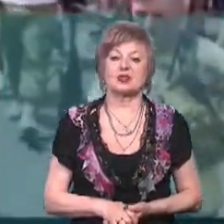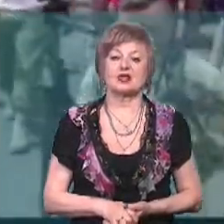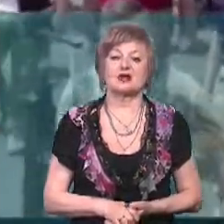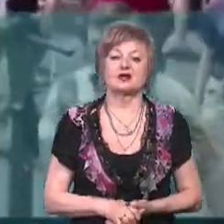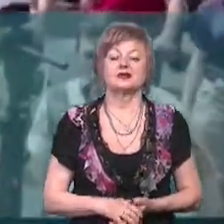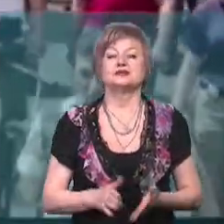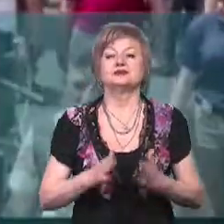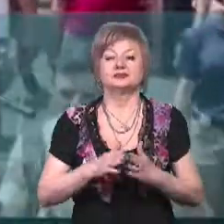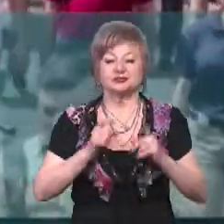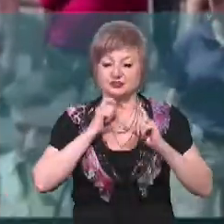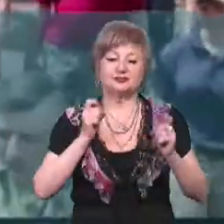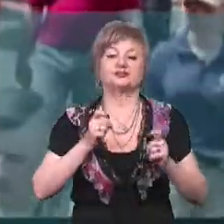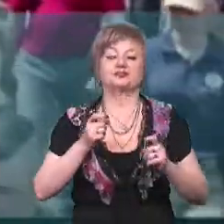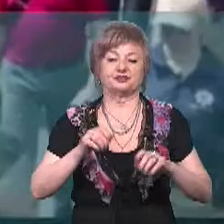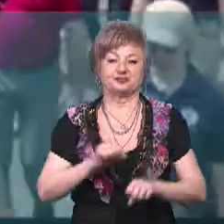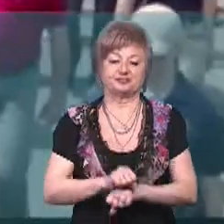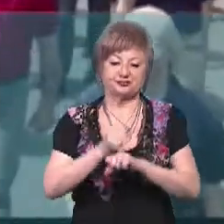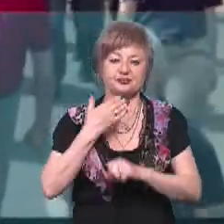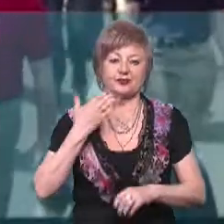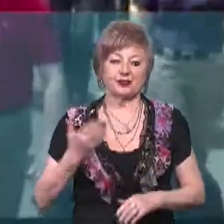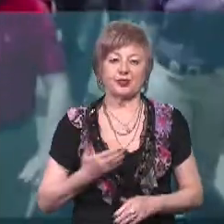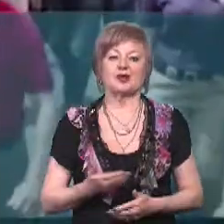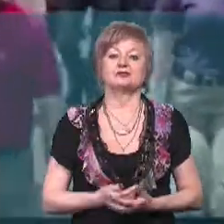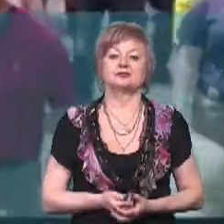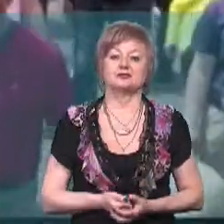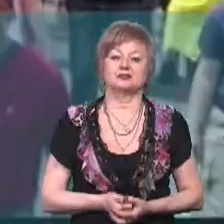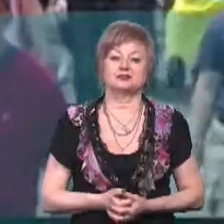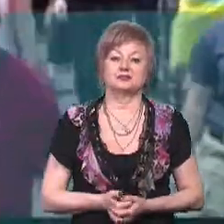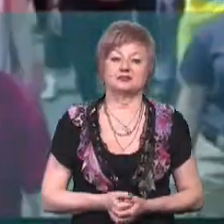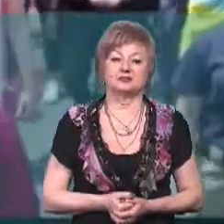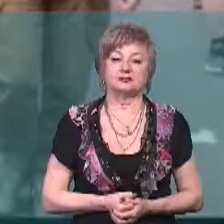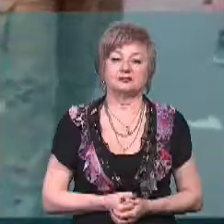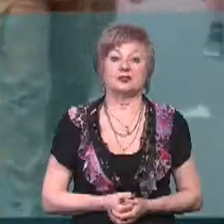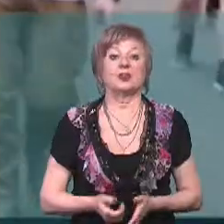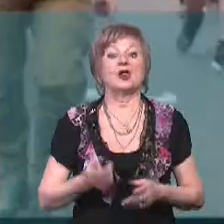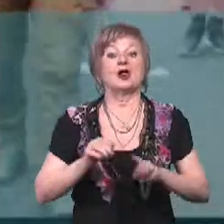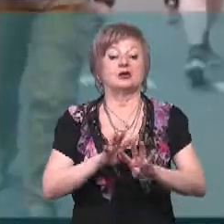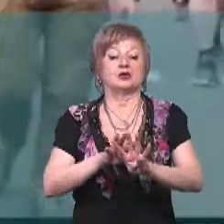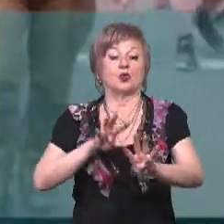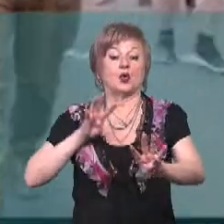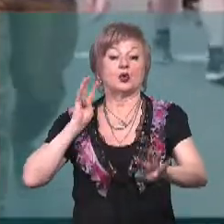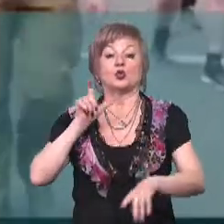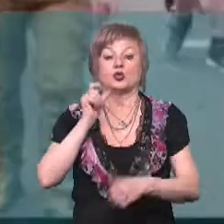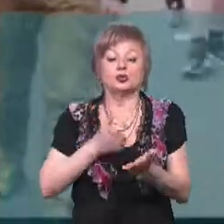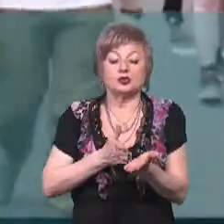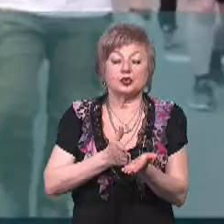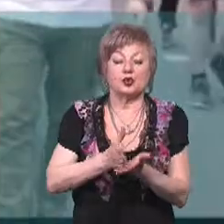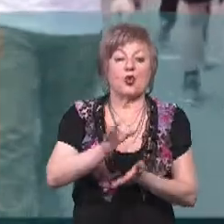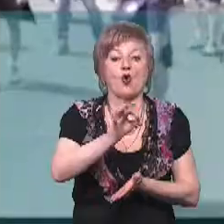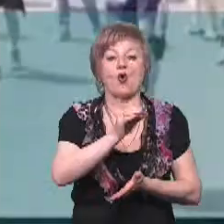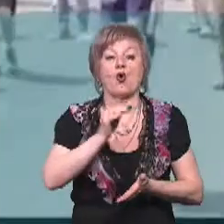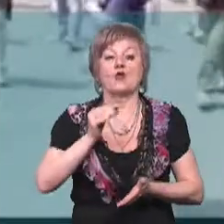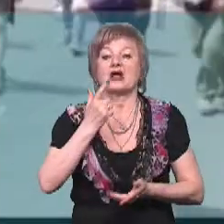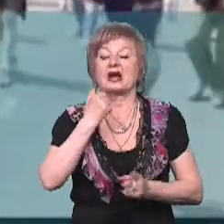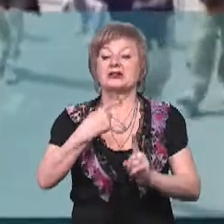кінця! Разом і до кінця! Разом і до кінця! Колоною люди попрямували до Офісу Міжнародного